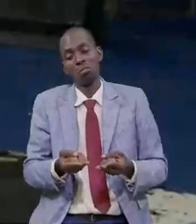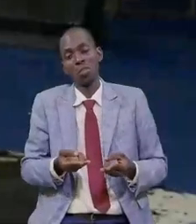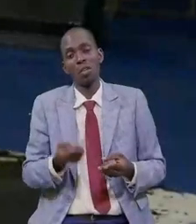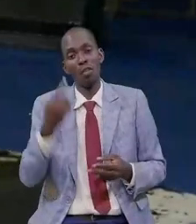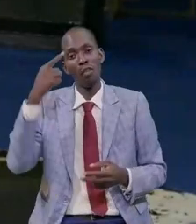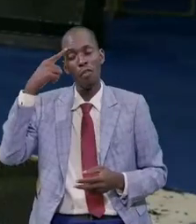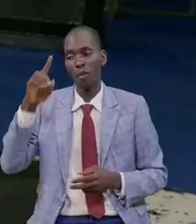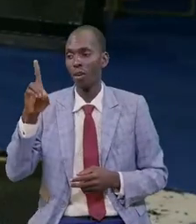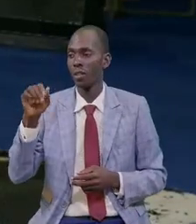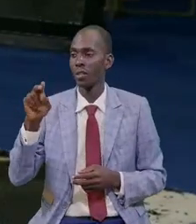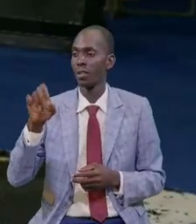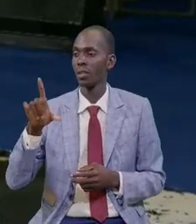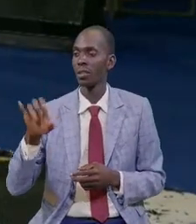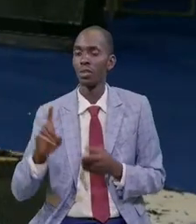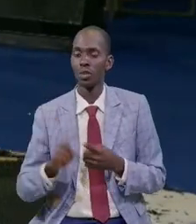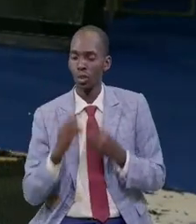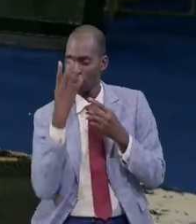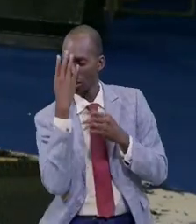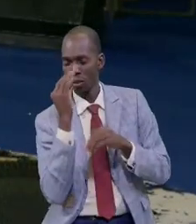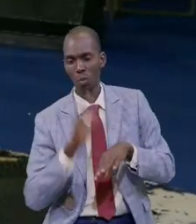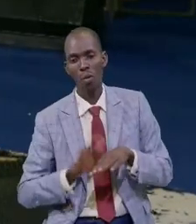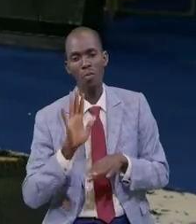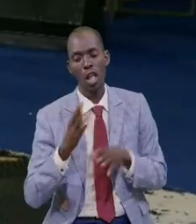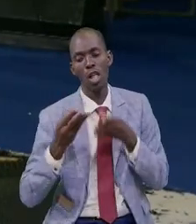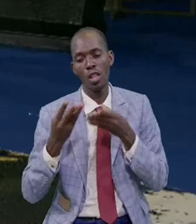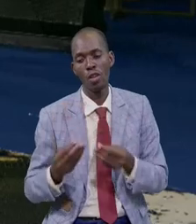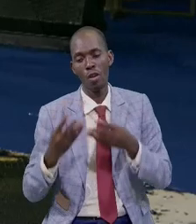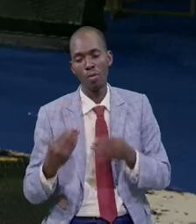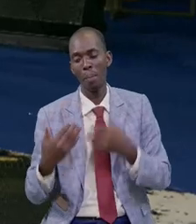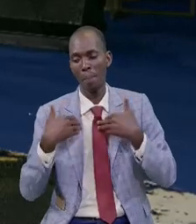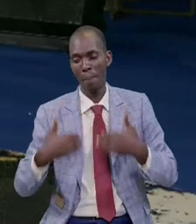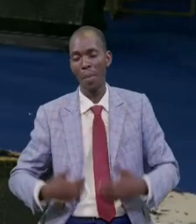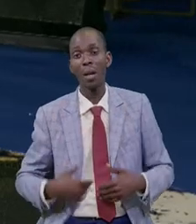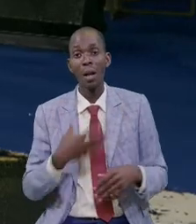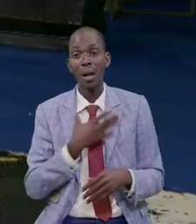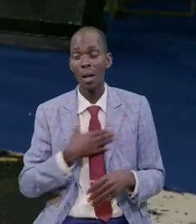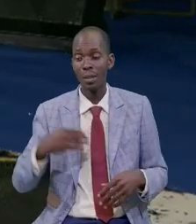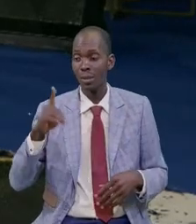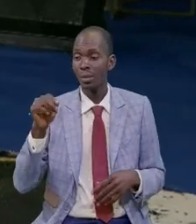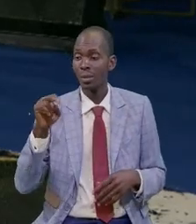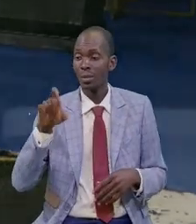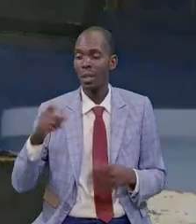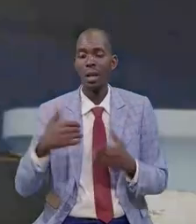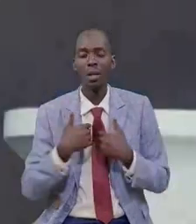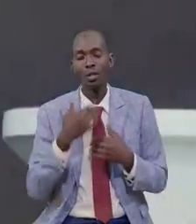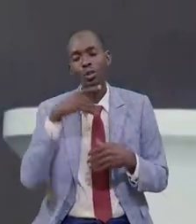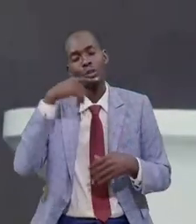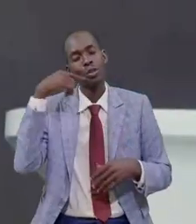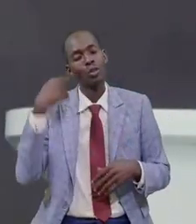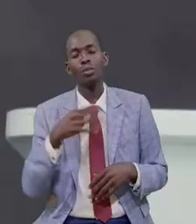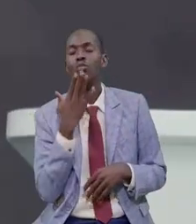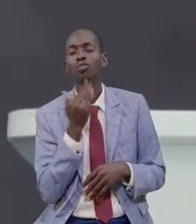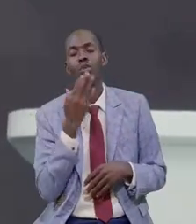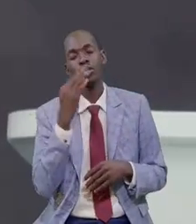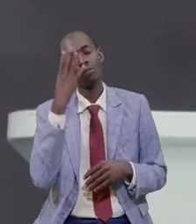moi comme une un matelat il était là il a il a passé de bonnes nuit dans la fausse lion